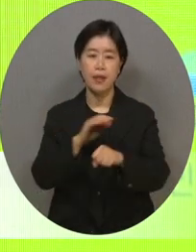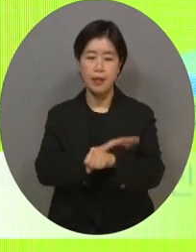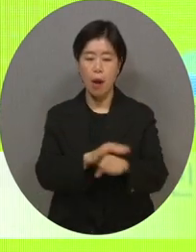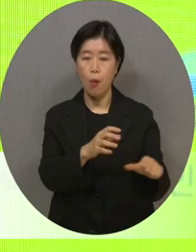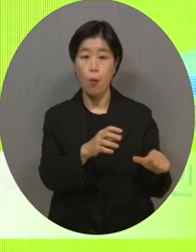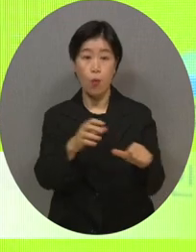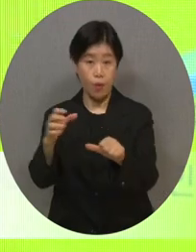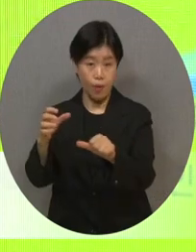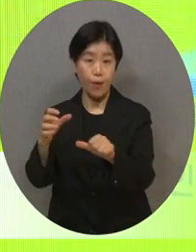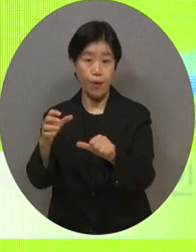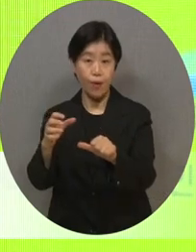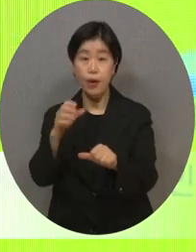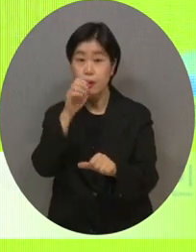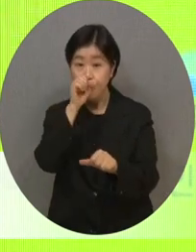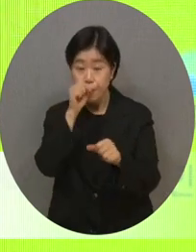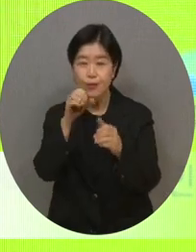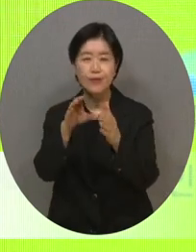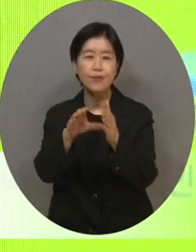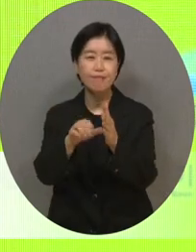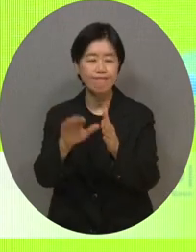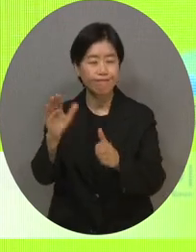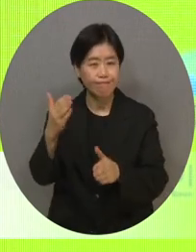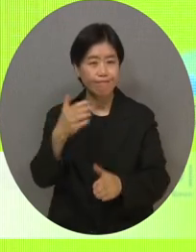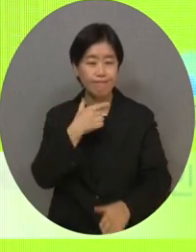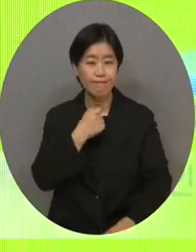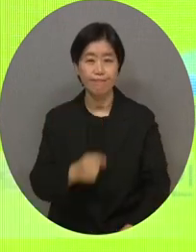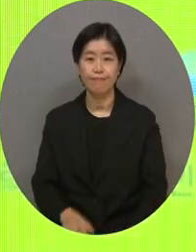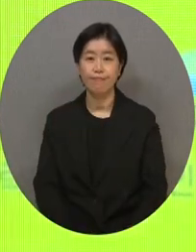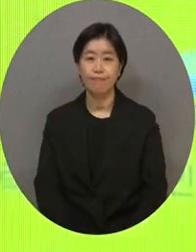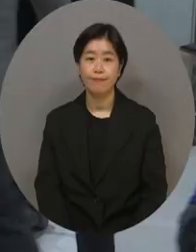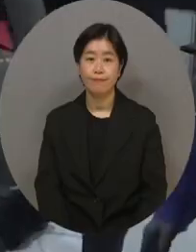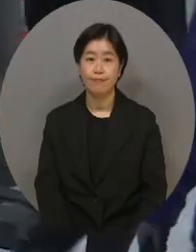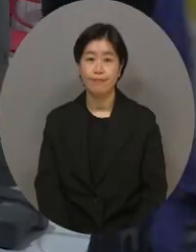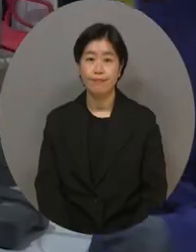활용하는 그런 기회를 갖기를 바랍니다.